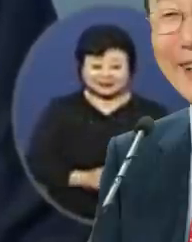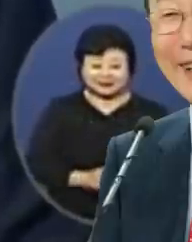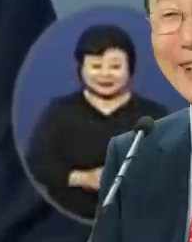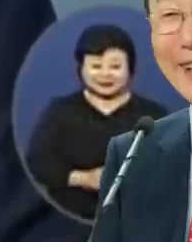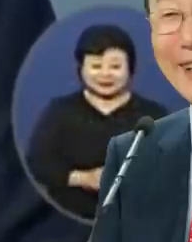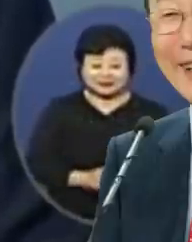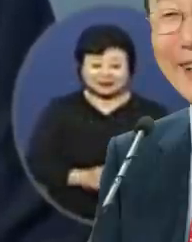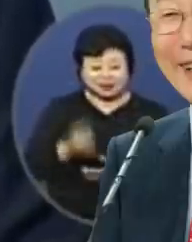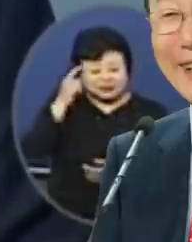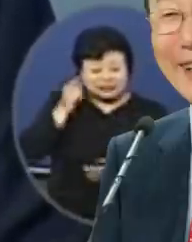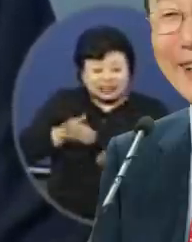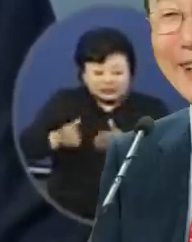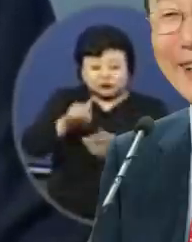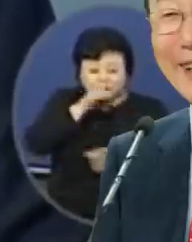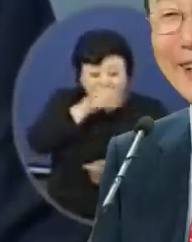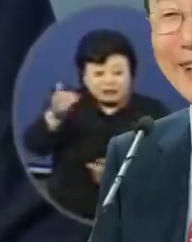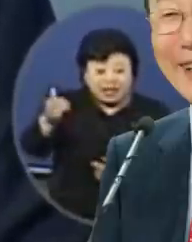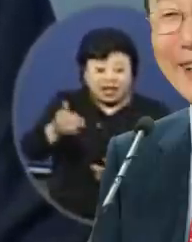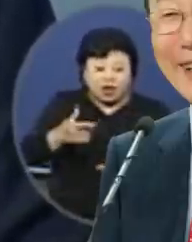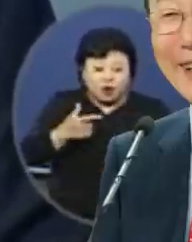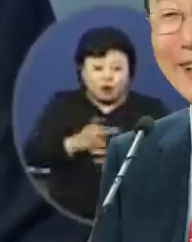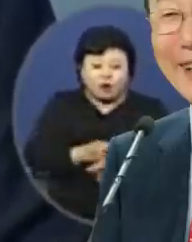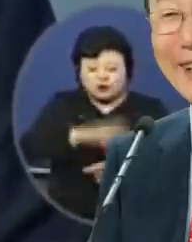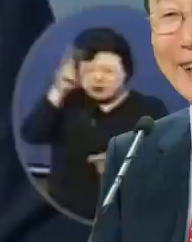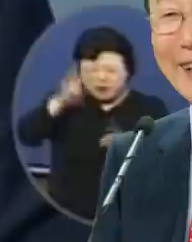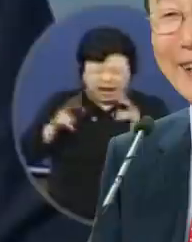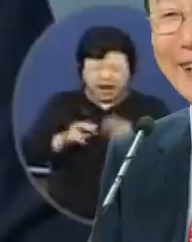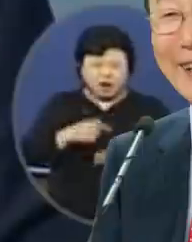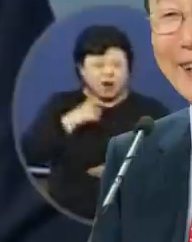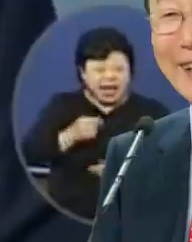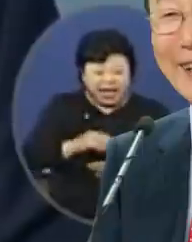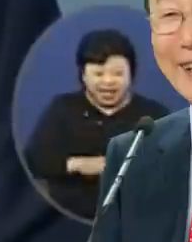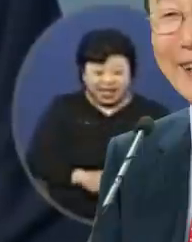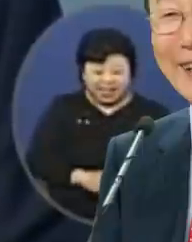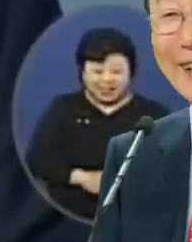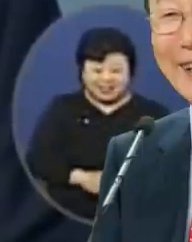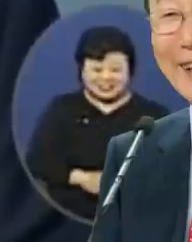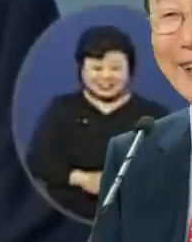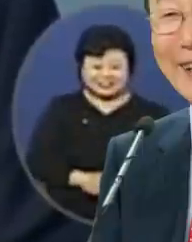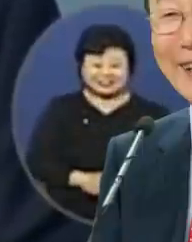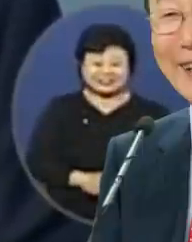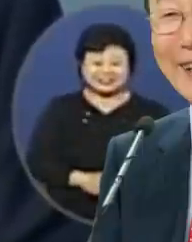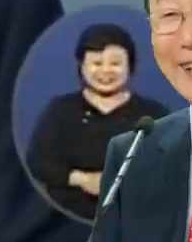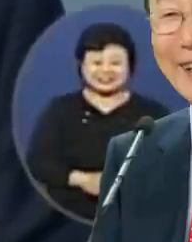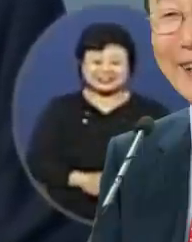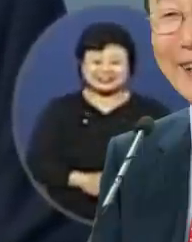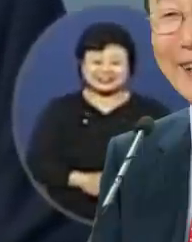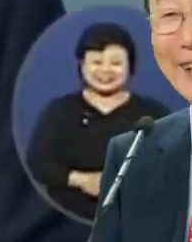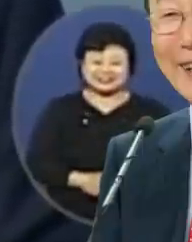어떤 생각을 집중적으로 생각합니까? 원수가 벼락맞기를 늘 생각하고 삽니까?